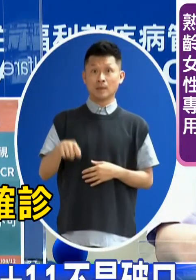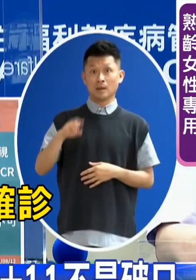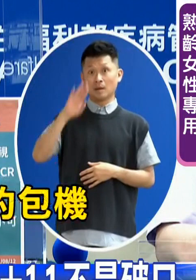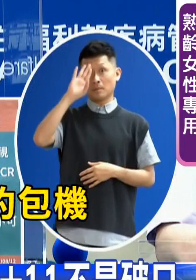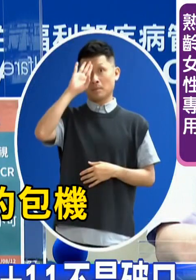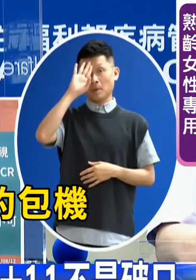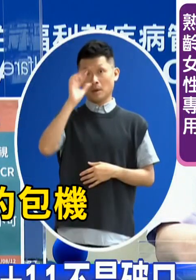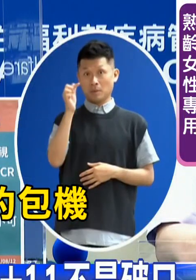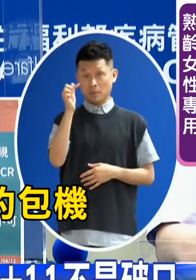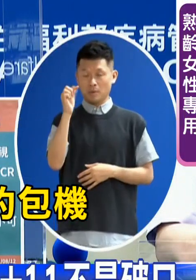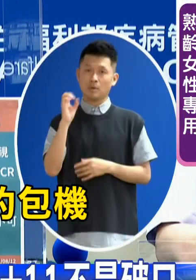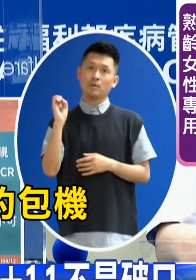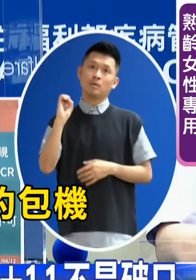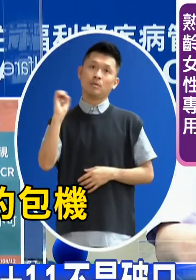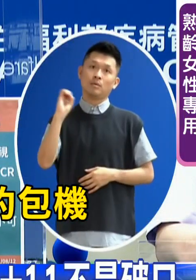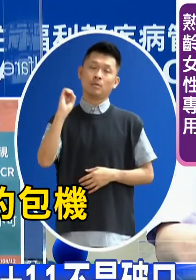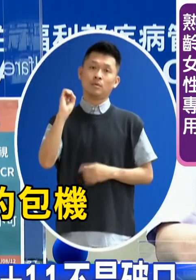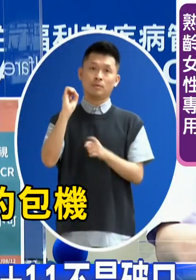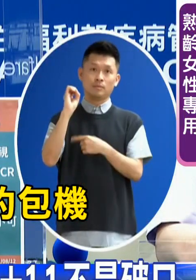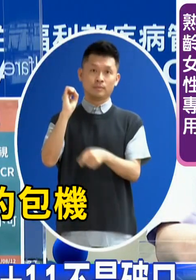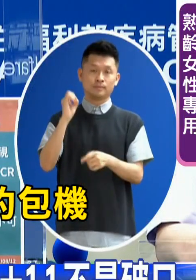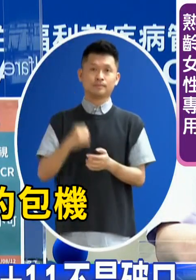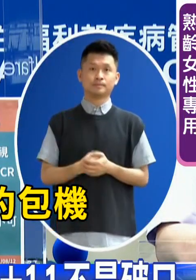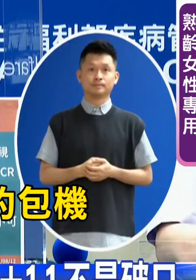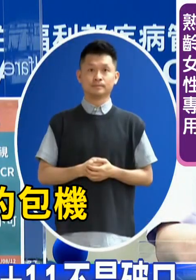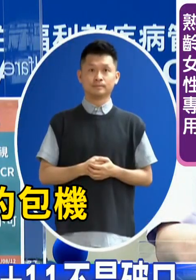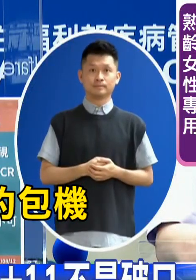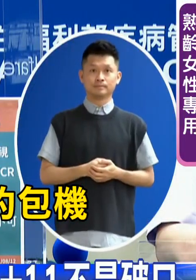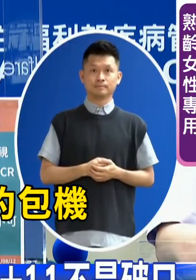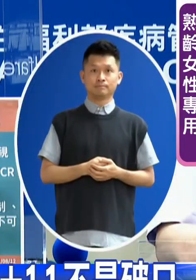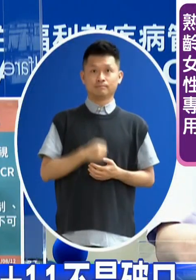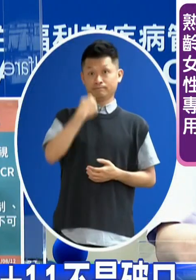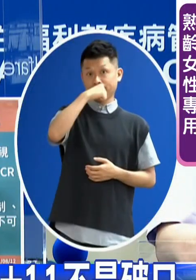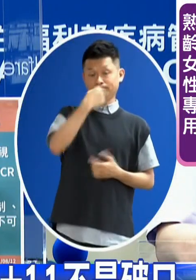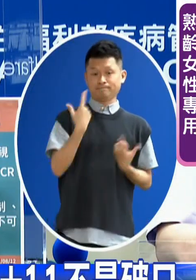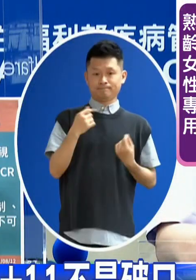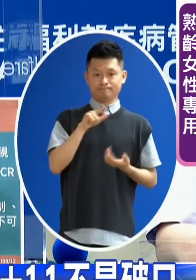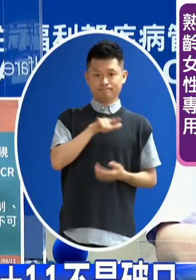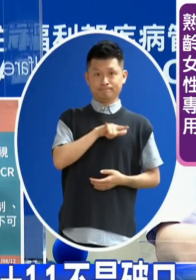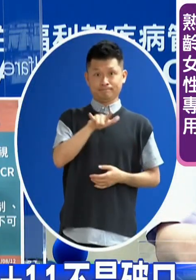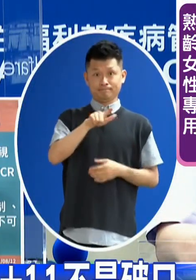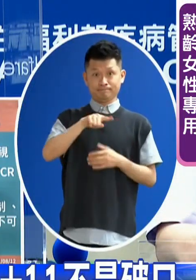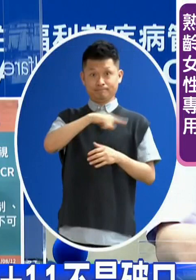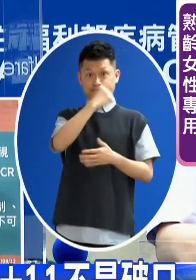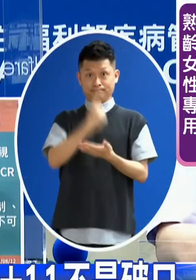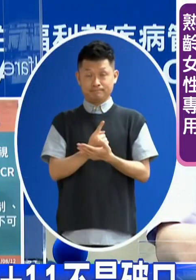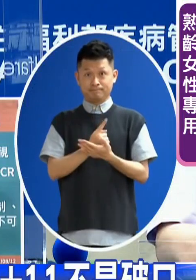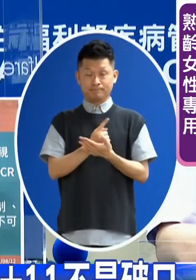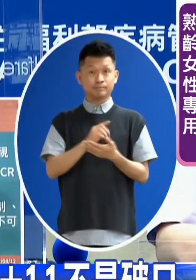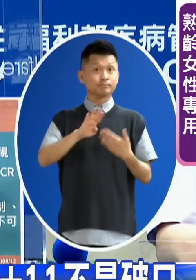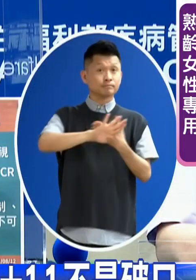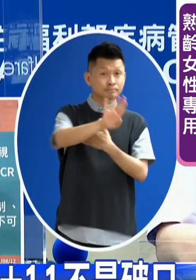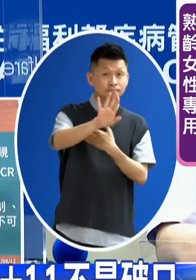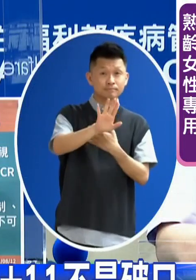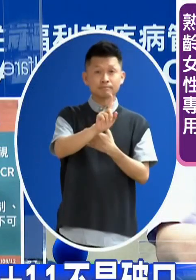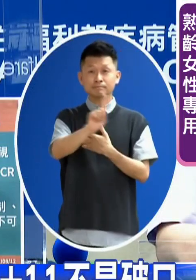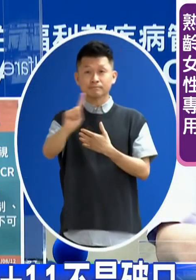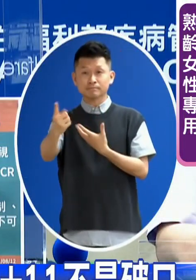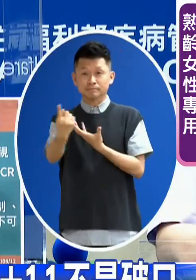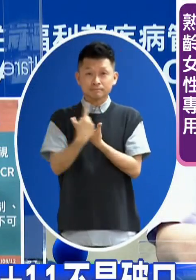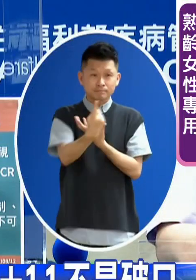诊，那我们使用的是全程是一样的包机，并没有跟其他的混跟那个国际的